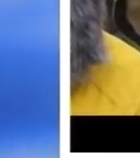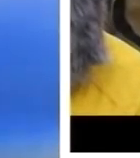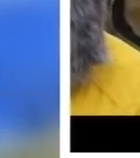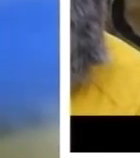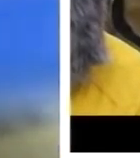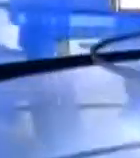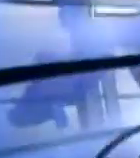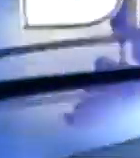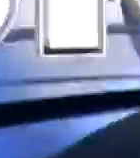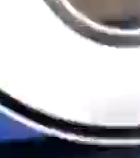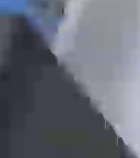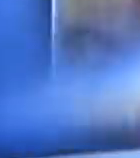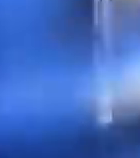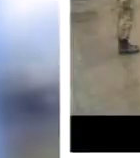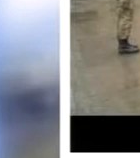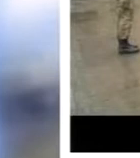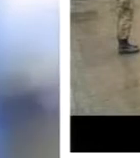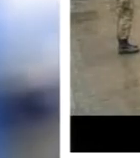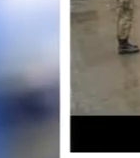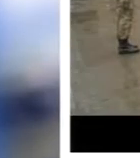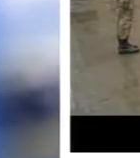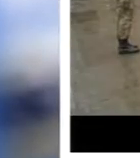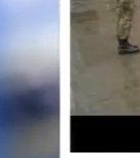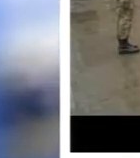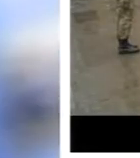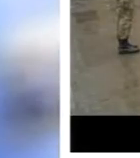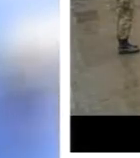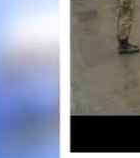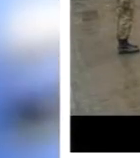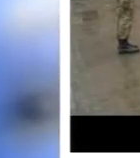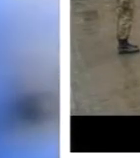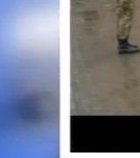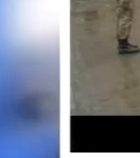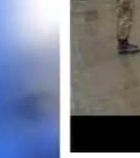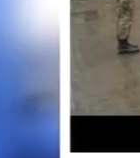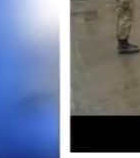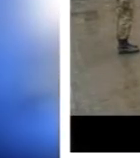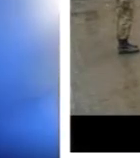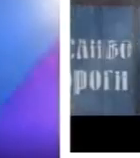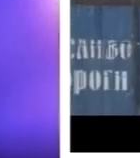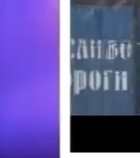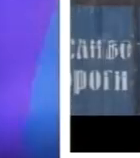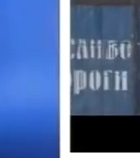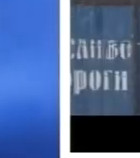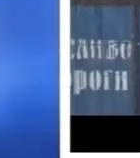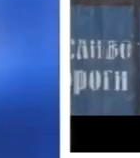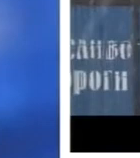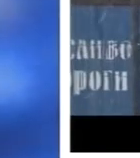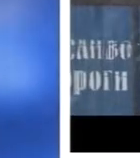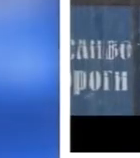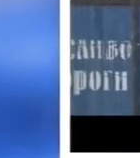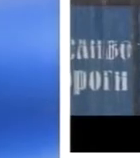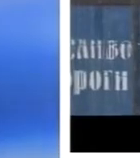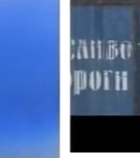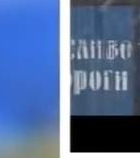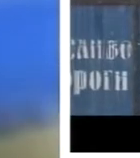подорожують Україною. Військовий оркестр Тернопільської 44-ї окремої артилерійської бригади зайняв 2-е місце на